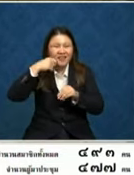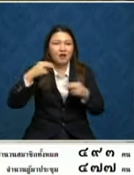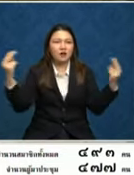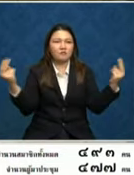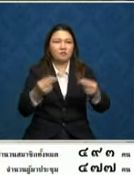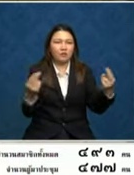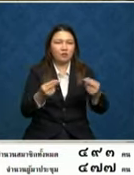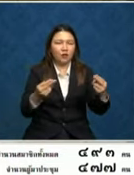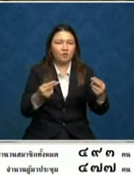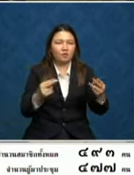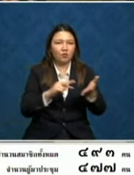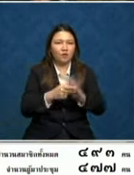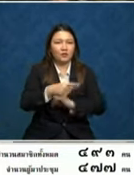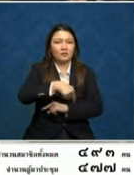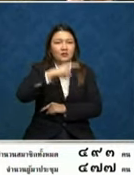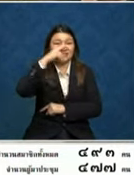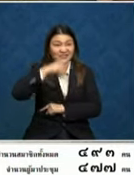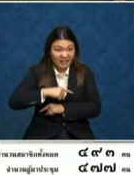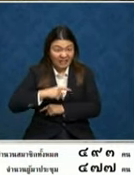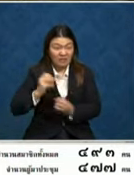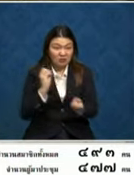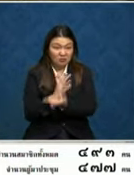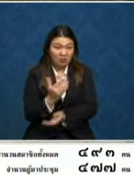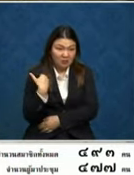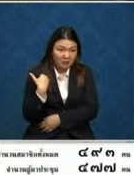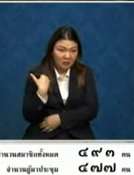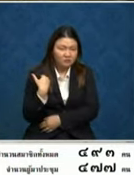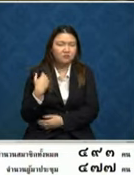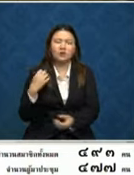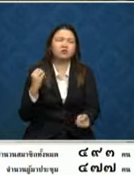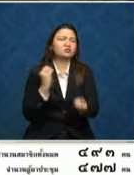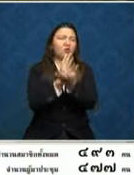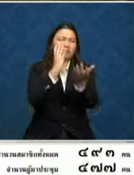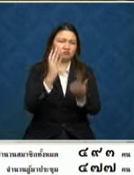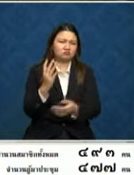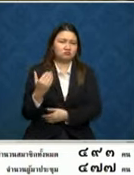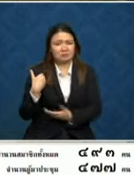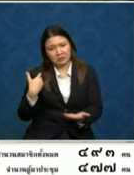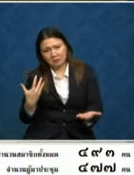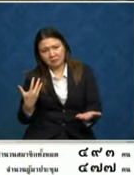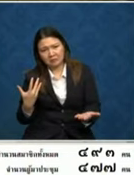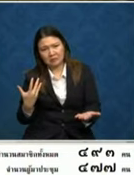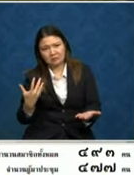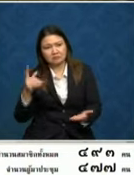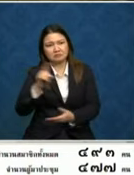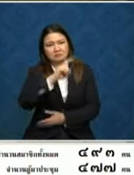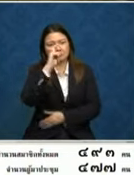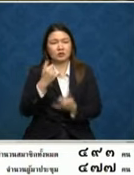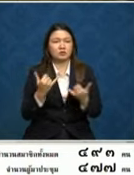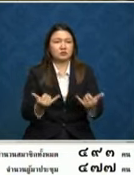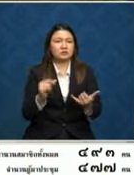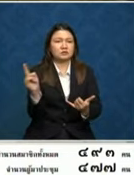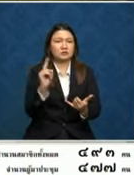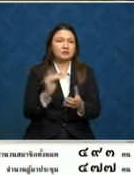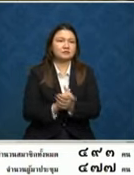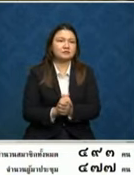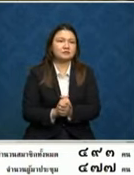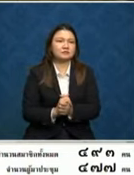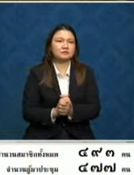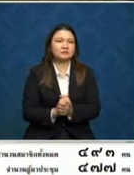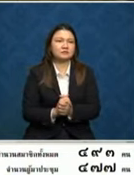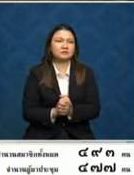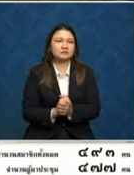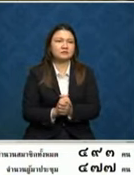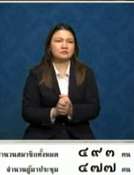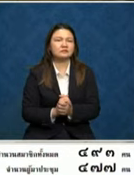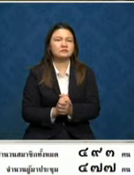เทศไทยจะพ้นไหมครับจะพ้นลูกปืนเขาไหมยิ่งทุกวันนี้ไม่ว่